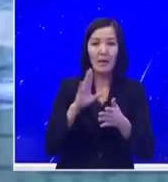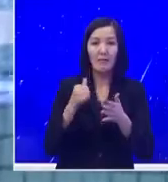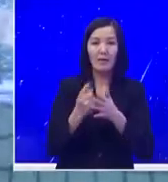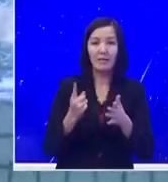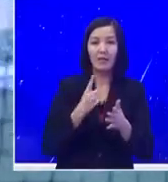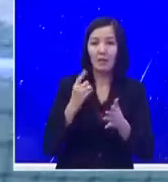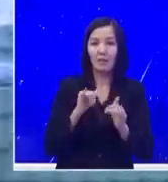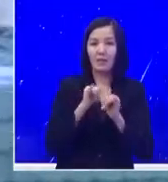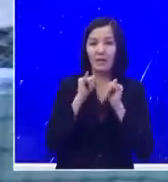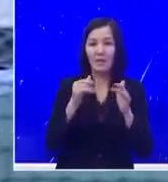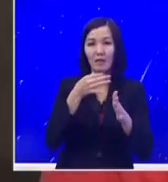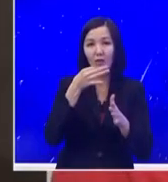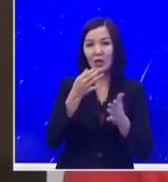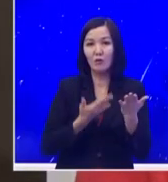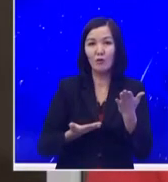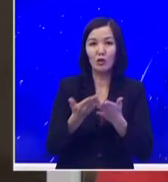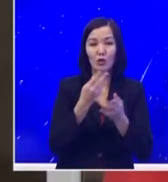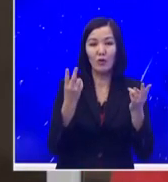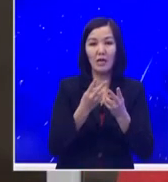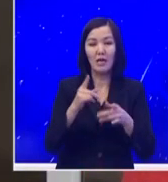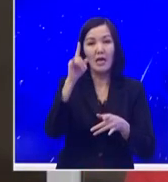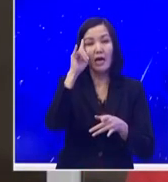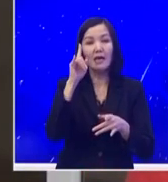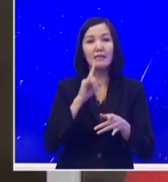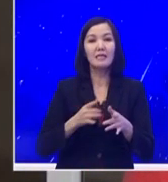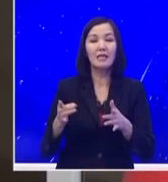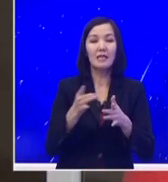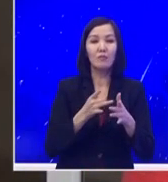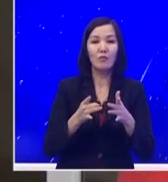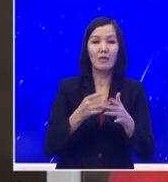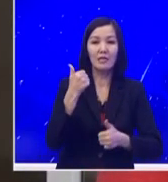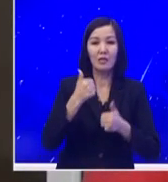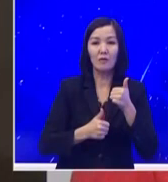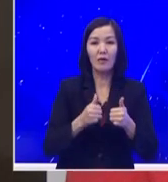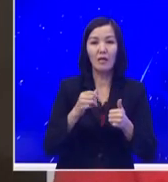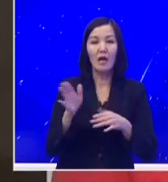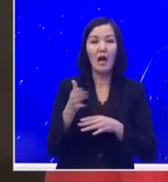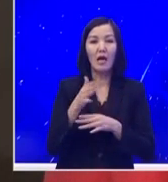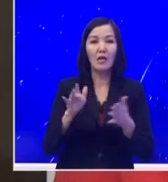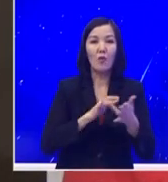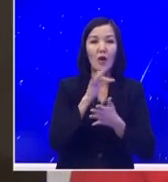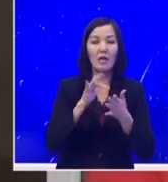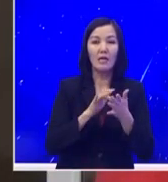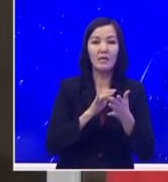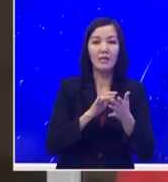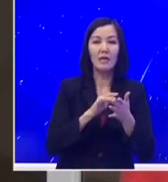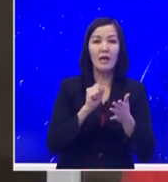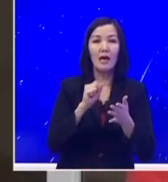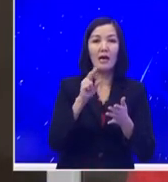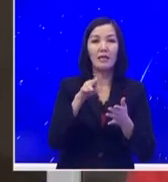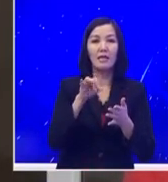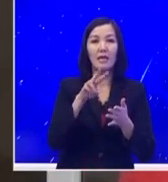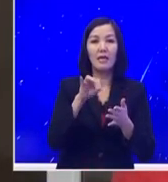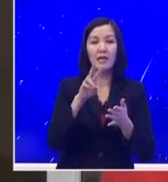шеберлігін арттырып тәжірибе жинау. Қазақстан Республикасының чемпионатының чемпионы Атырау қаласында Маманфина Аделина қызымыз